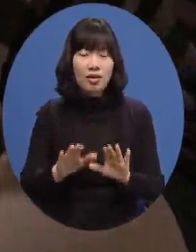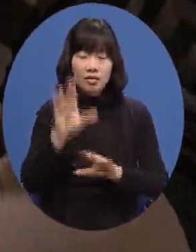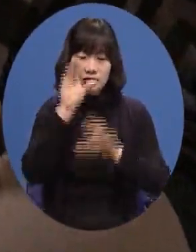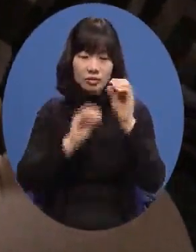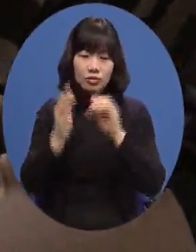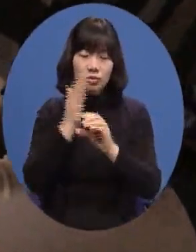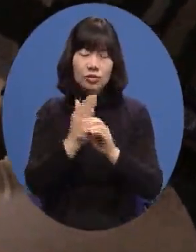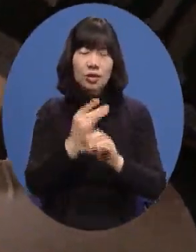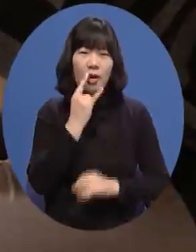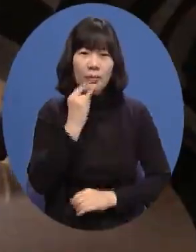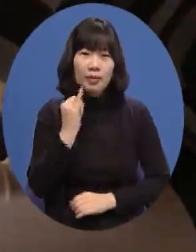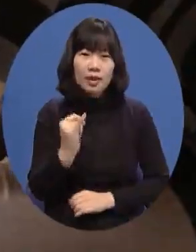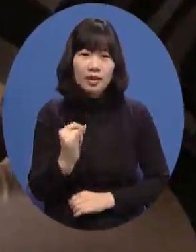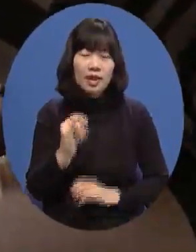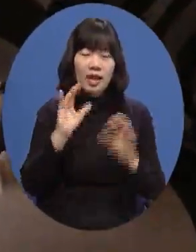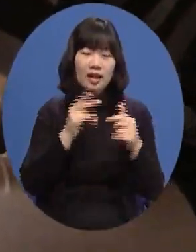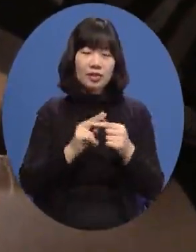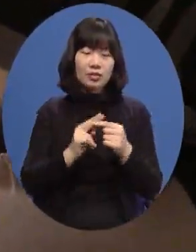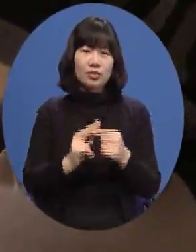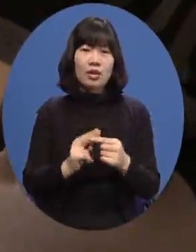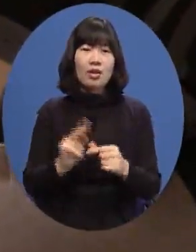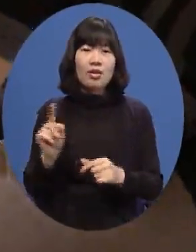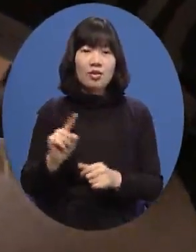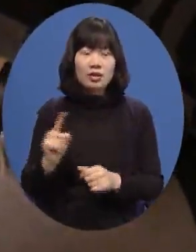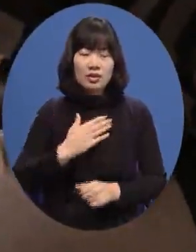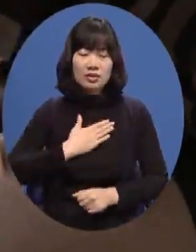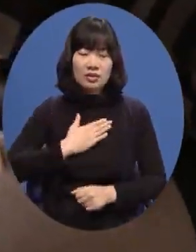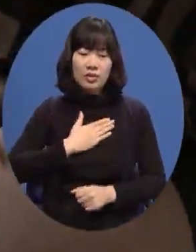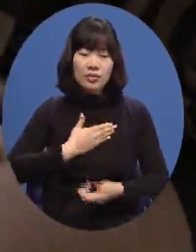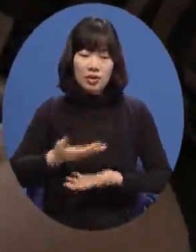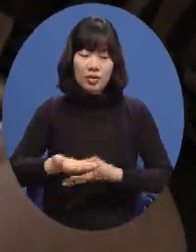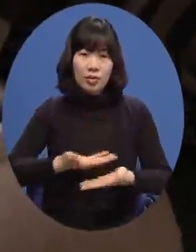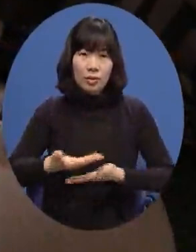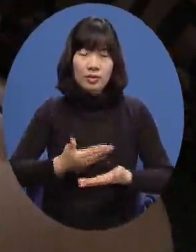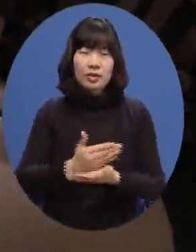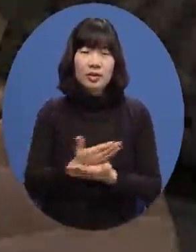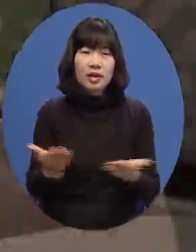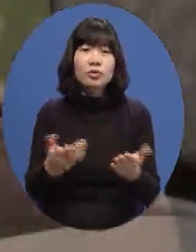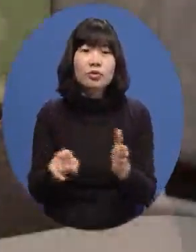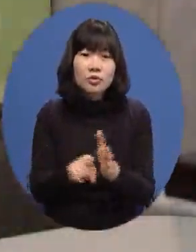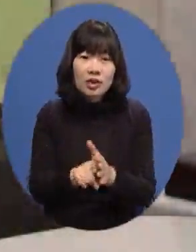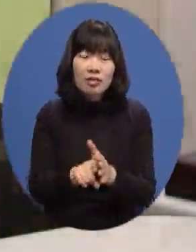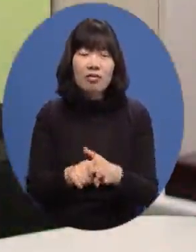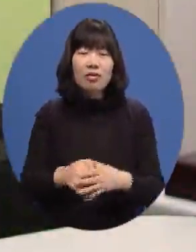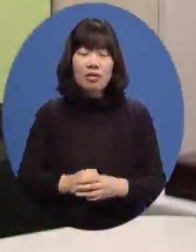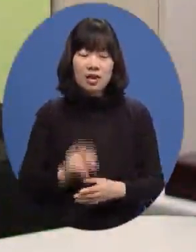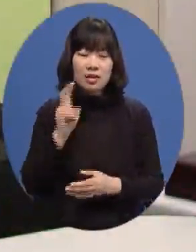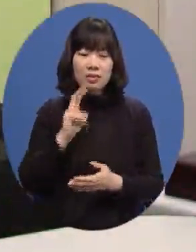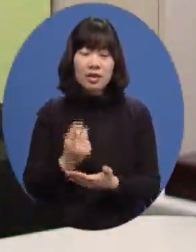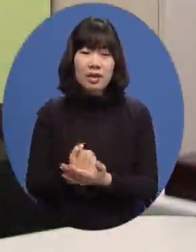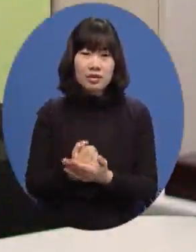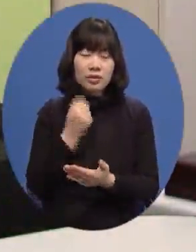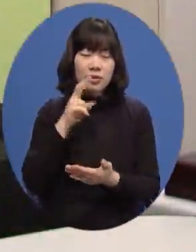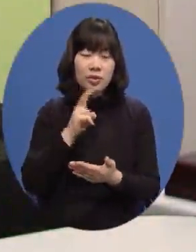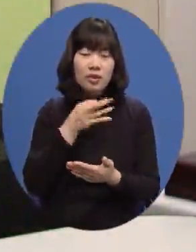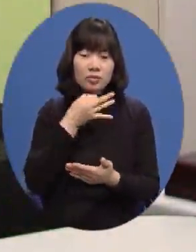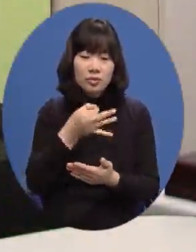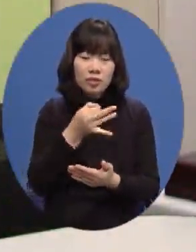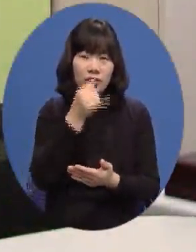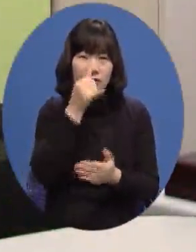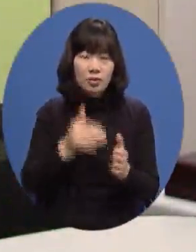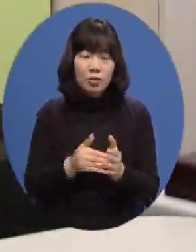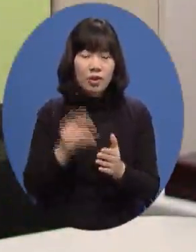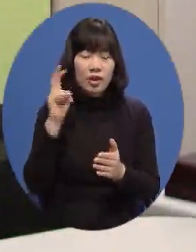하죠. 엄마가 아이와 어떤 그 정서적인 교감을 나누기 위해서 음악으로 노래를 불러주고